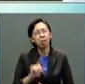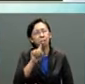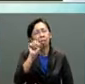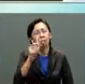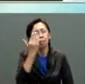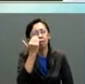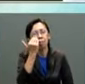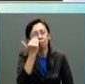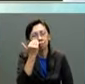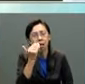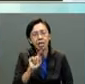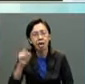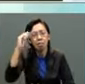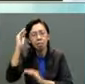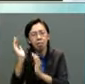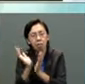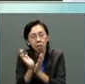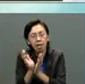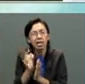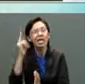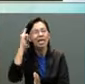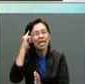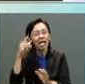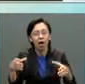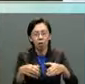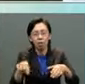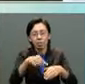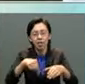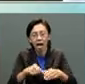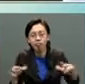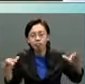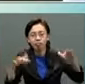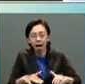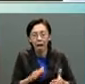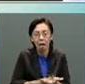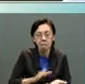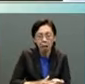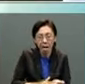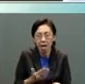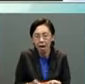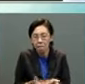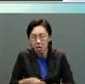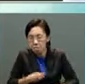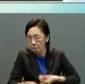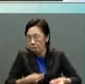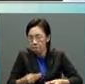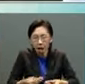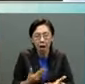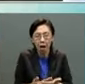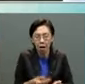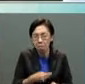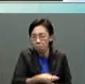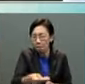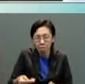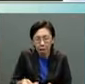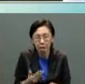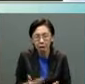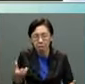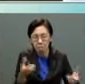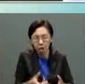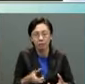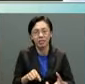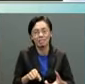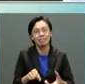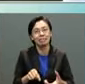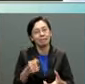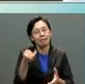ไรน่าจะโยงกันกับเรื่องของการชุมนุมมั่วสุมเล่นพนันกันครับซึ่งอันนี้ก็เป็นคดีที่เข้ามาเยอะที่สุดนะครับต้